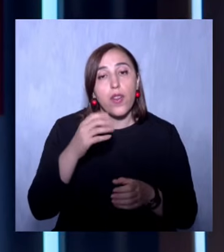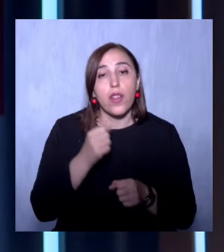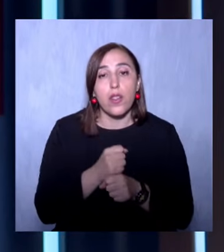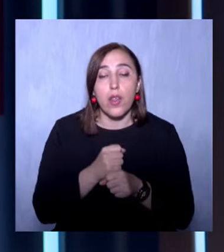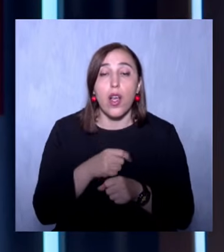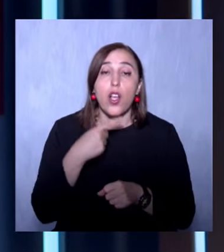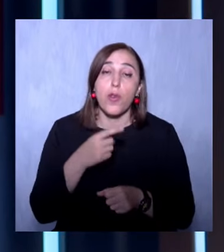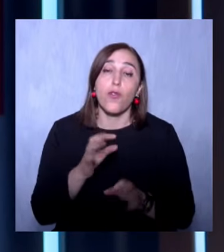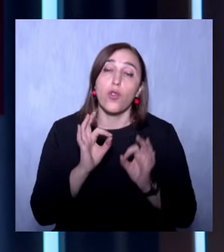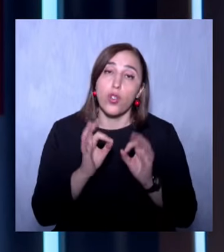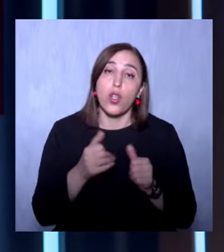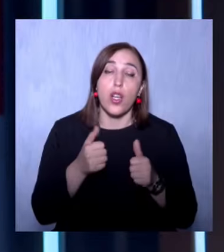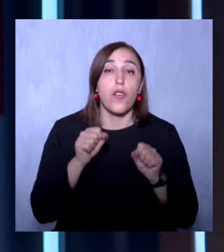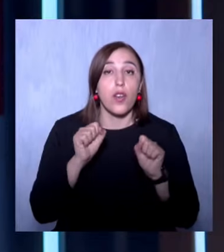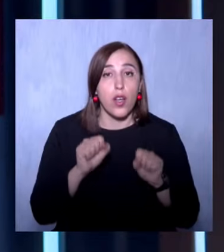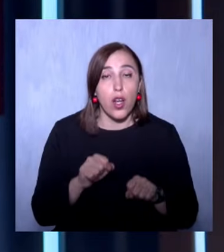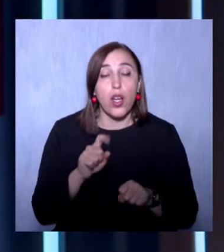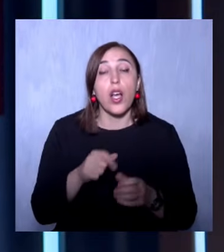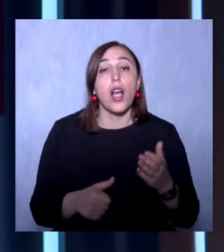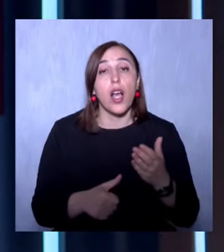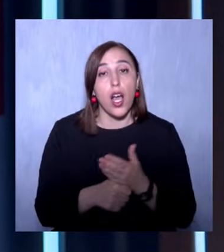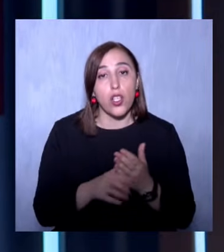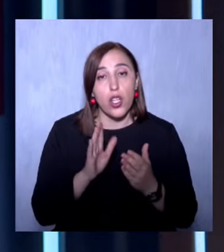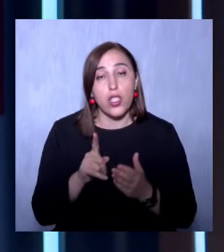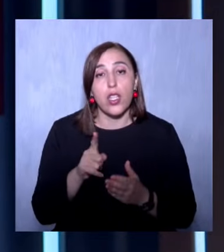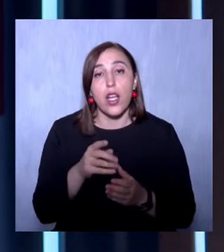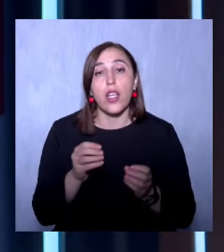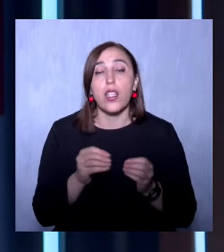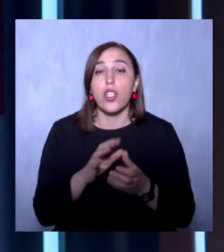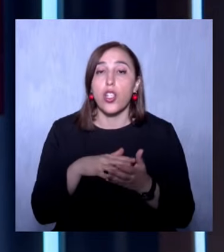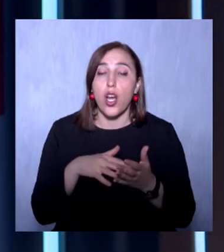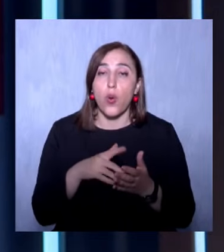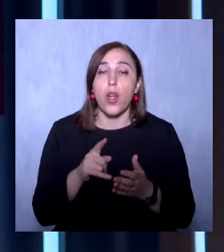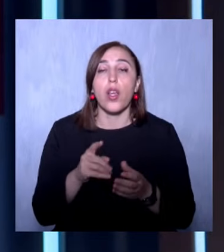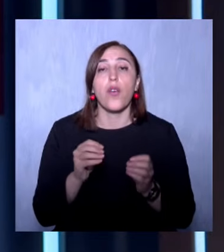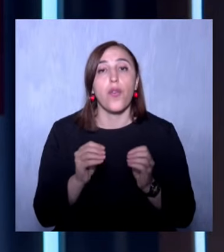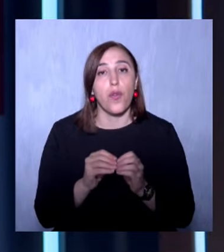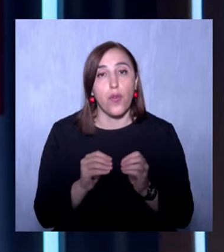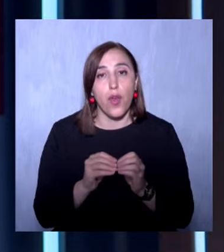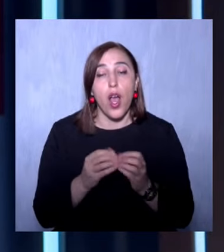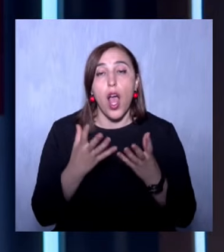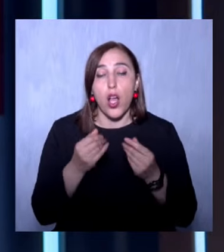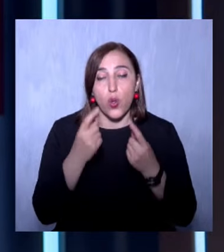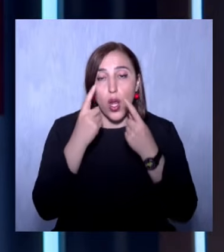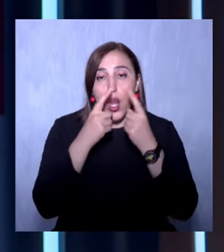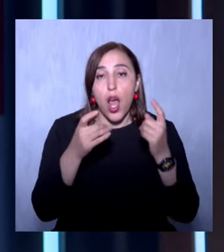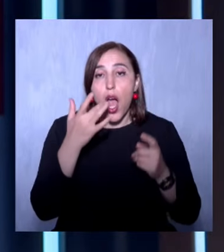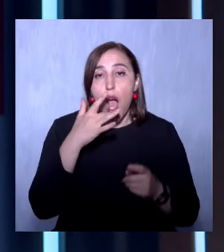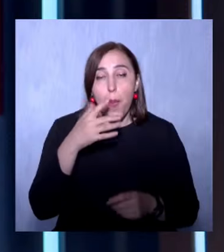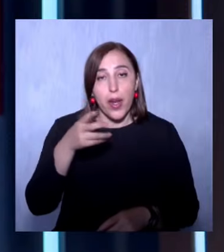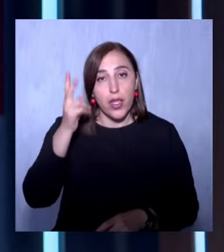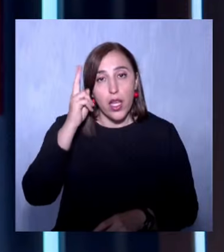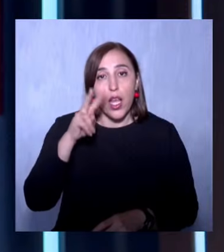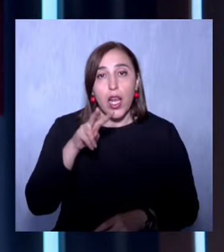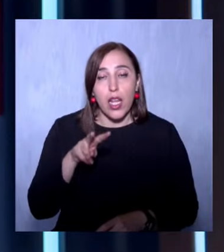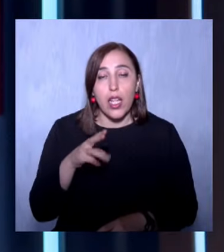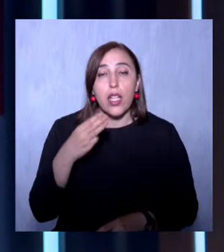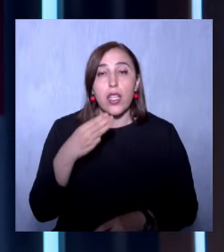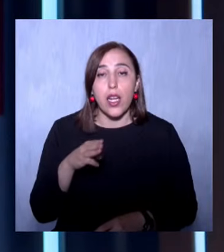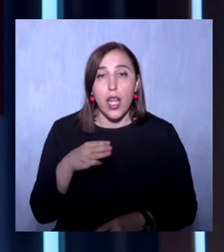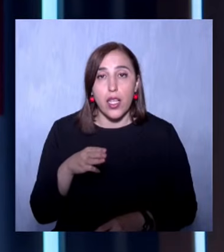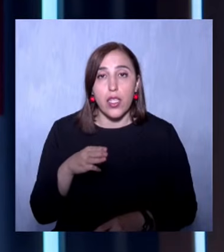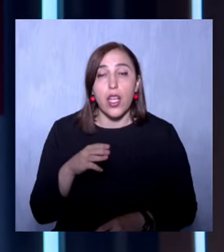Միացյալ նահանգներն իր հերթին կաջակցի այդ մթնոլորտի պահպանմանը։ Այսօր հայտարարել է Հայաստանում ԱՄՆ դեսպան